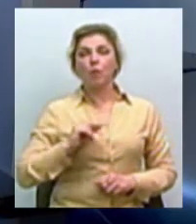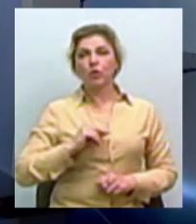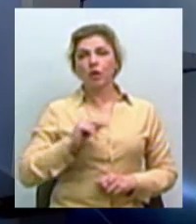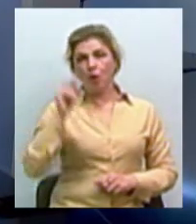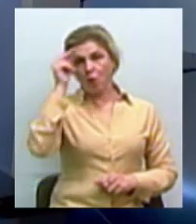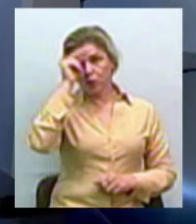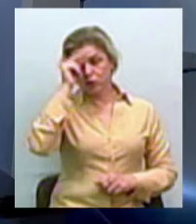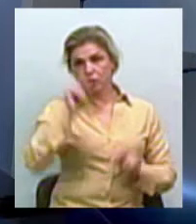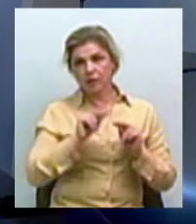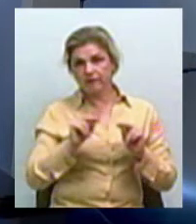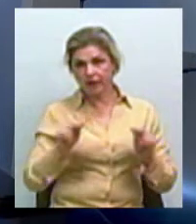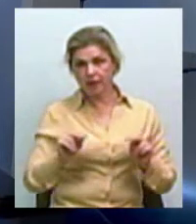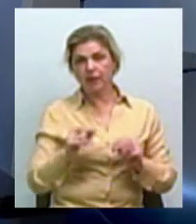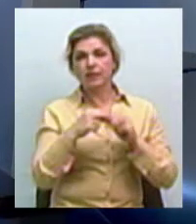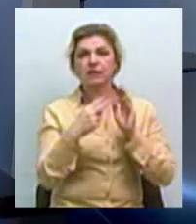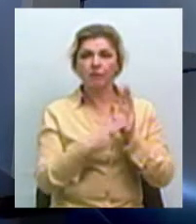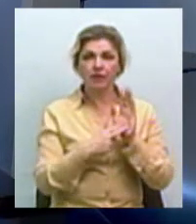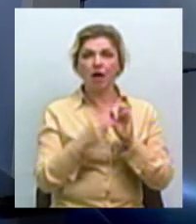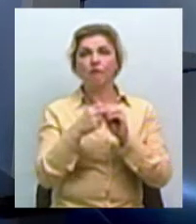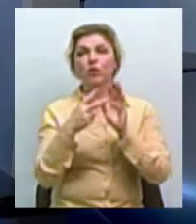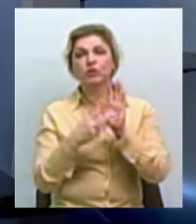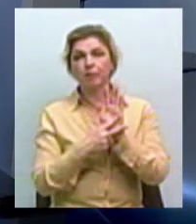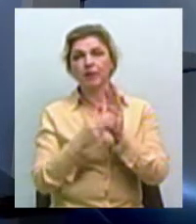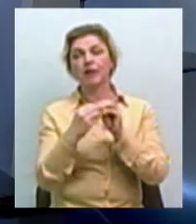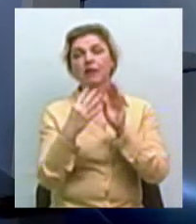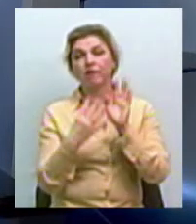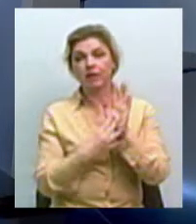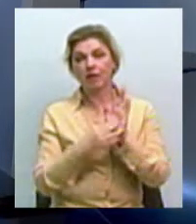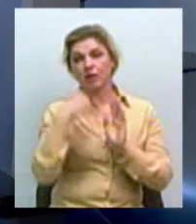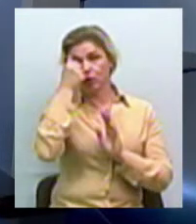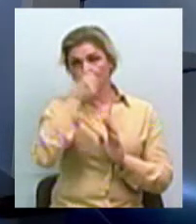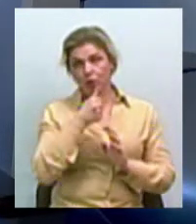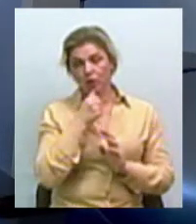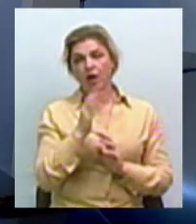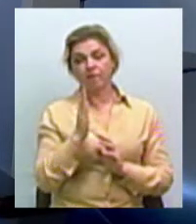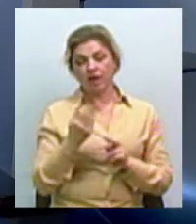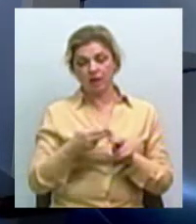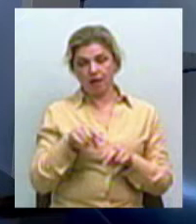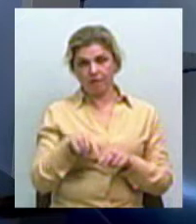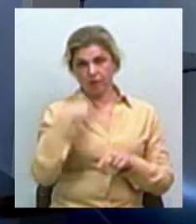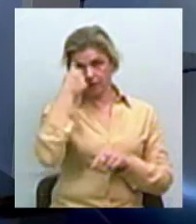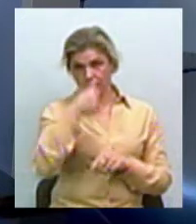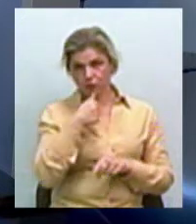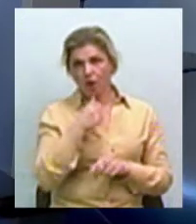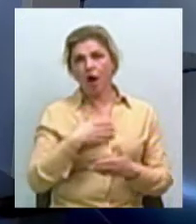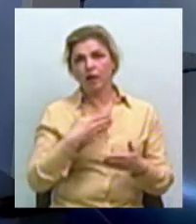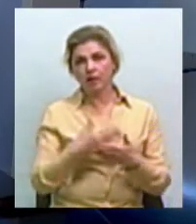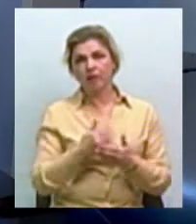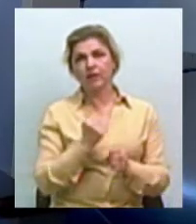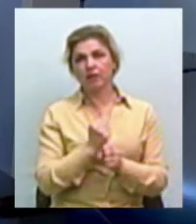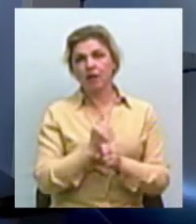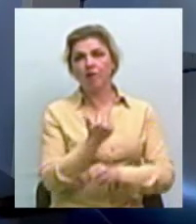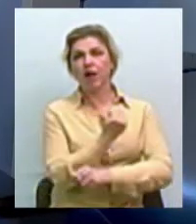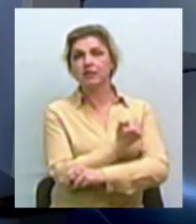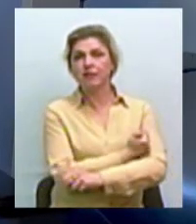І 17, 18, 19 рік, в 19 році в нас активно ми проводили вакцинацію,